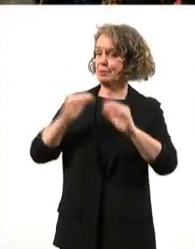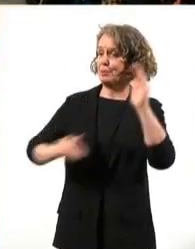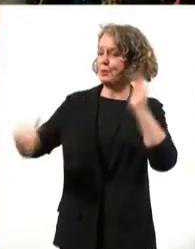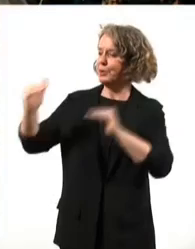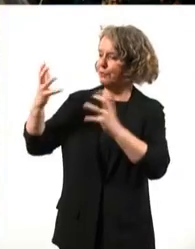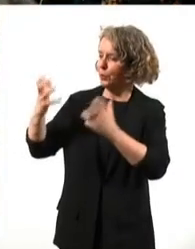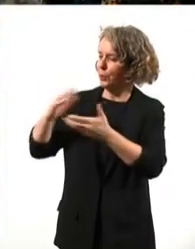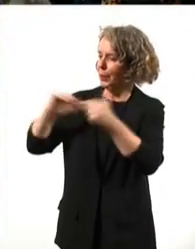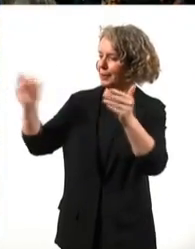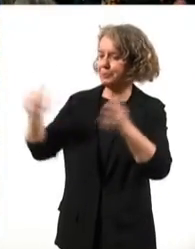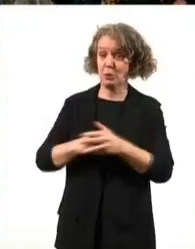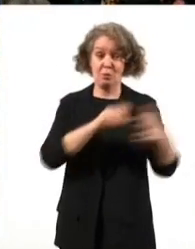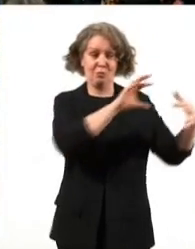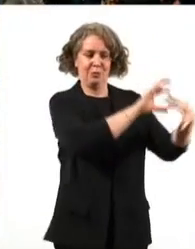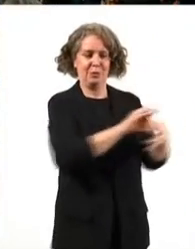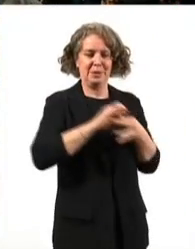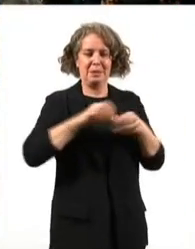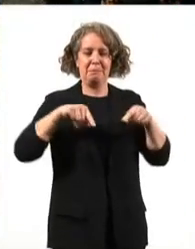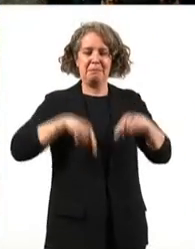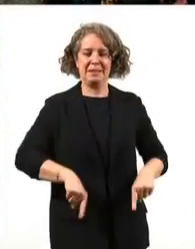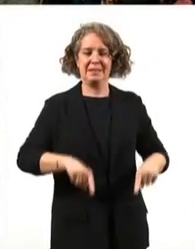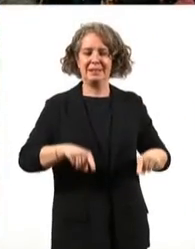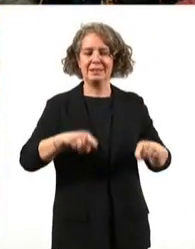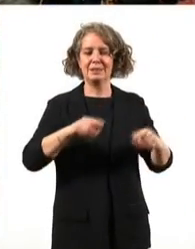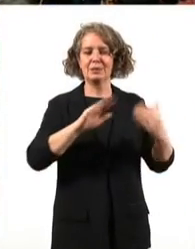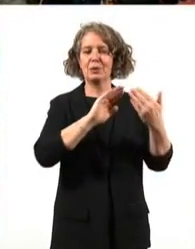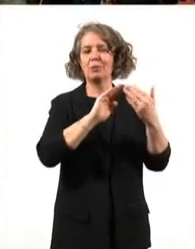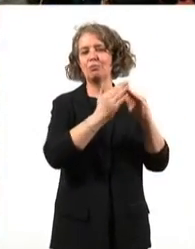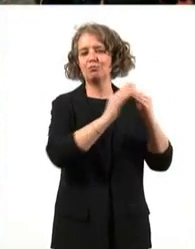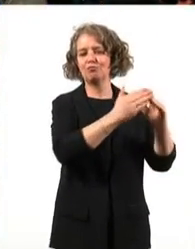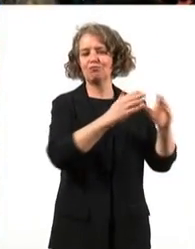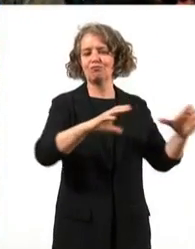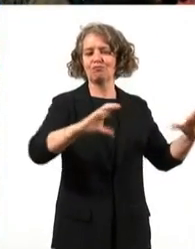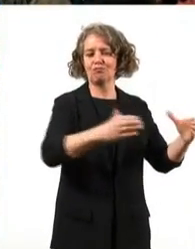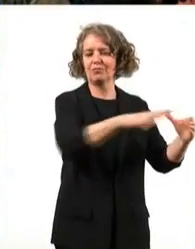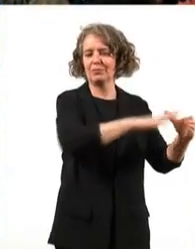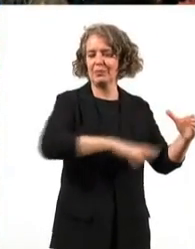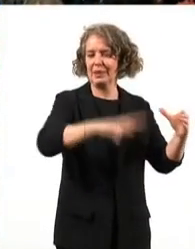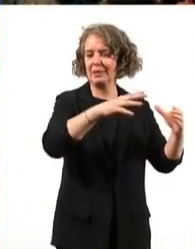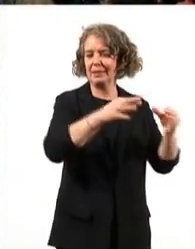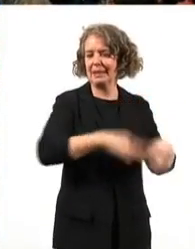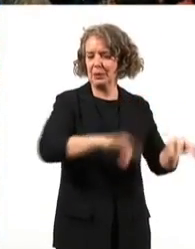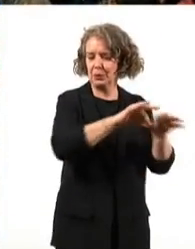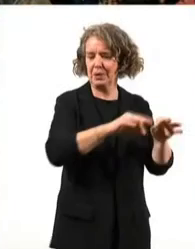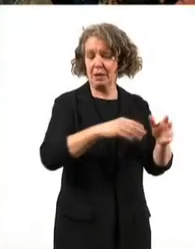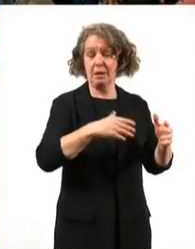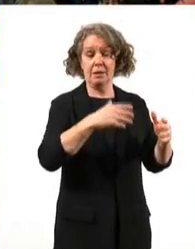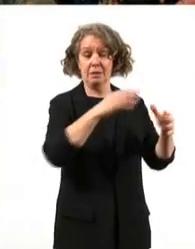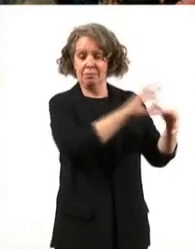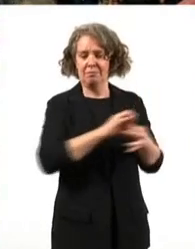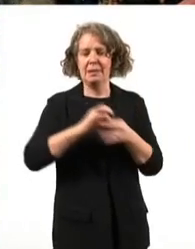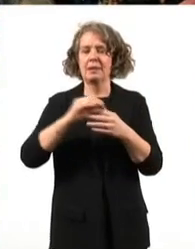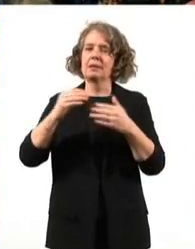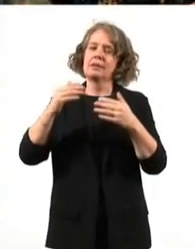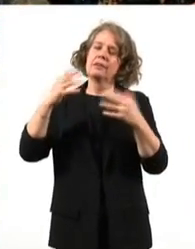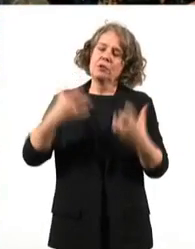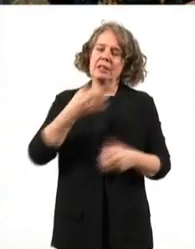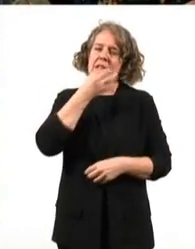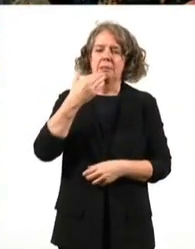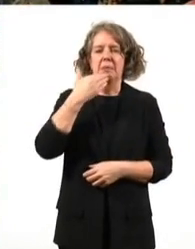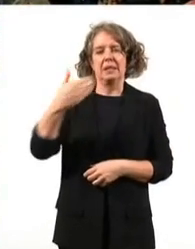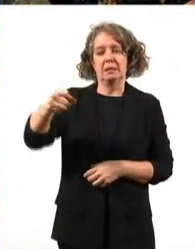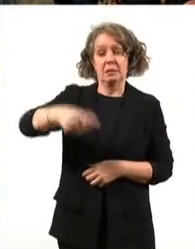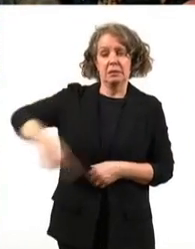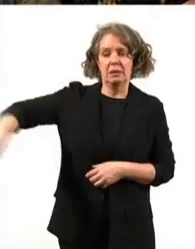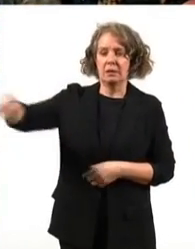que vient de dire le ministre pour les collectivités territoriales, effectivement, et je voudrais vraiment vous remercier parce que de nourrir